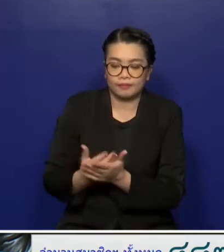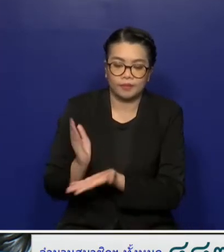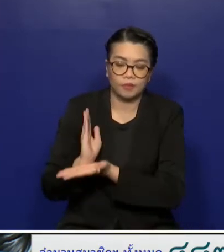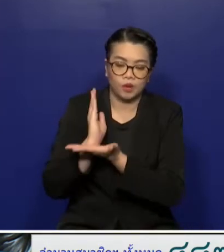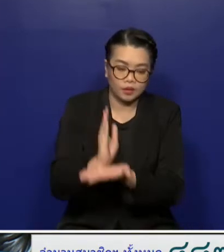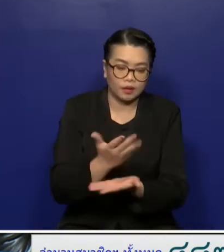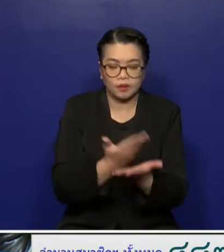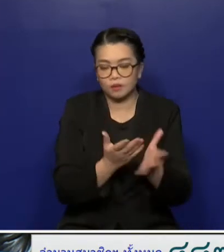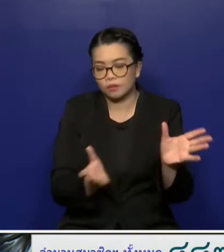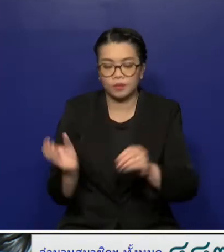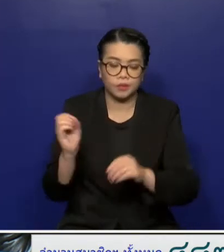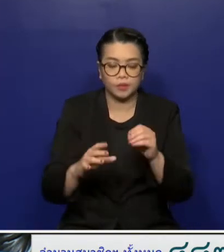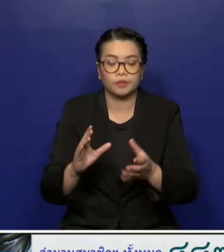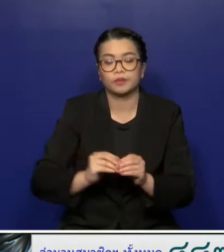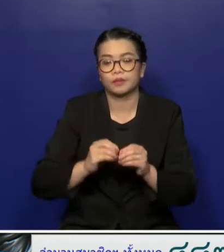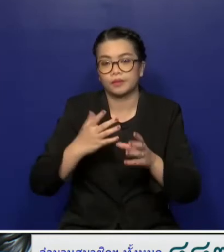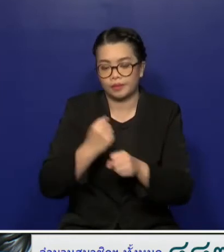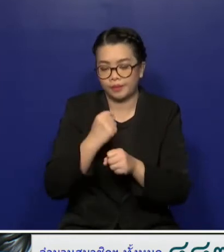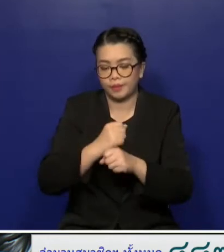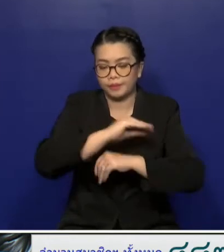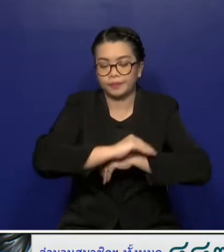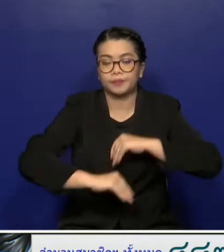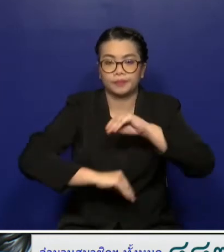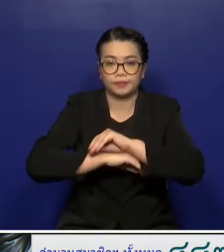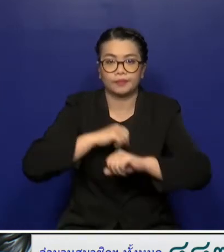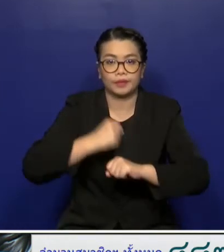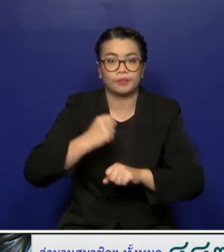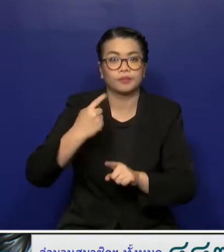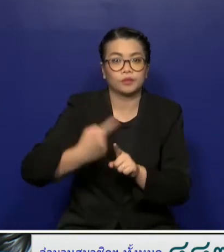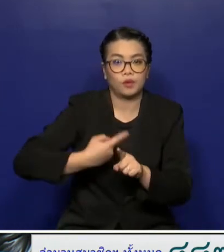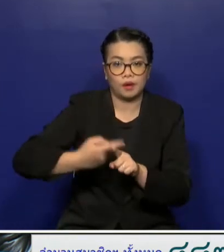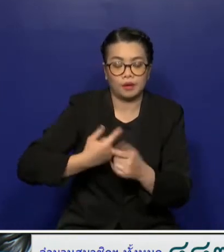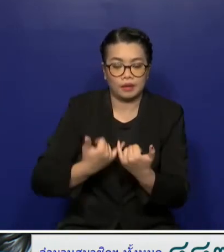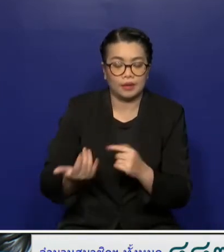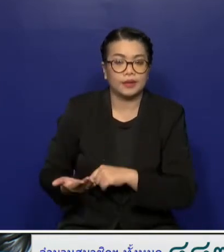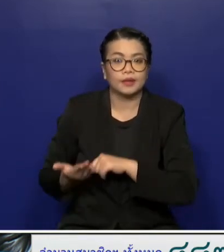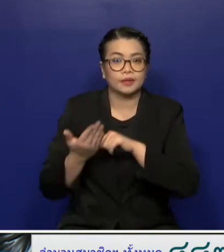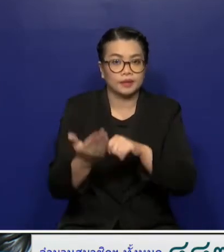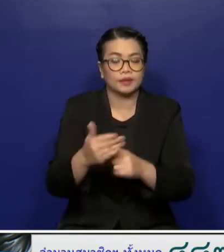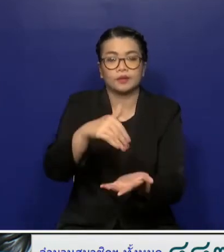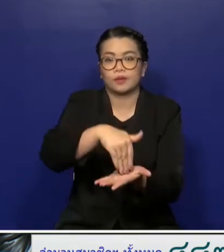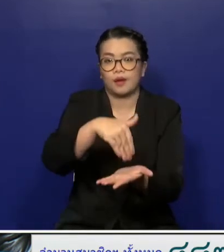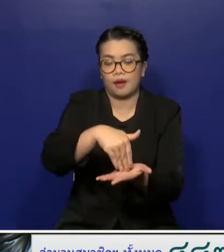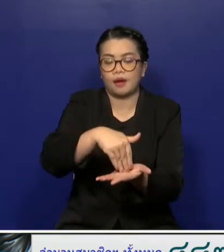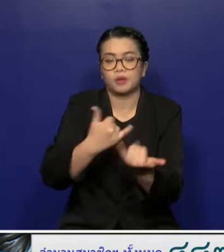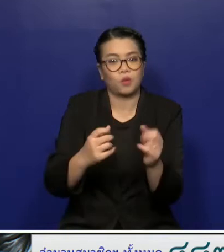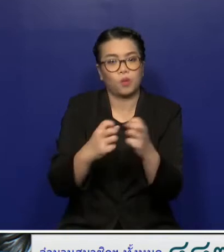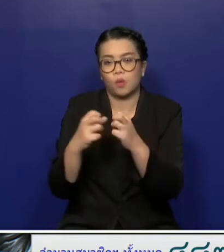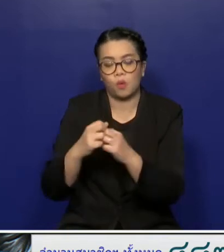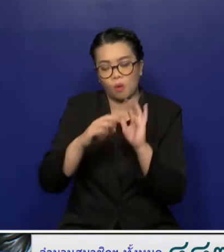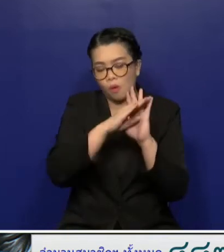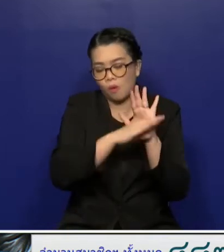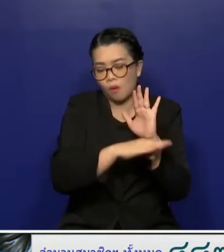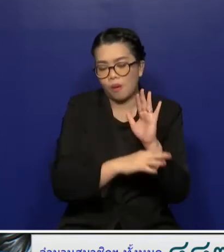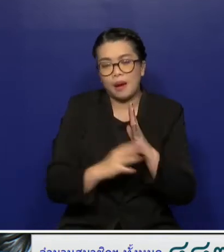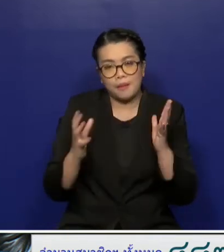แ้ปัหาช่วยข่าวในปีนี้ค่ะในระเบียขั้นตอนการนำเสนอประยักลมเจ้าท่าย่งยากทัซ้อนมาก